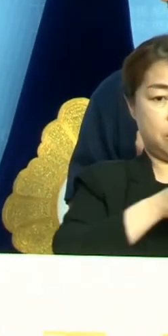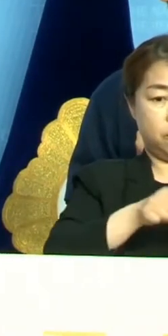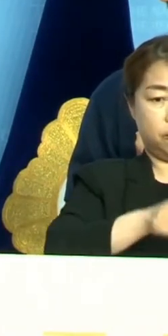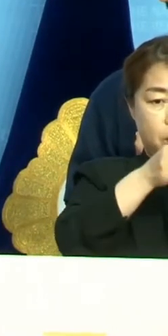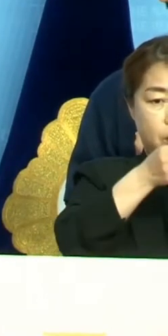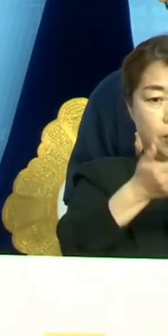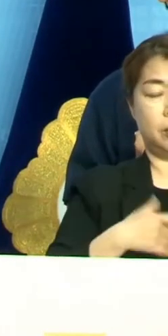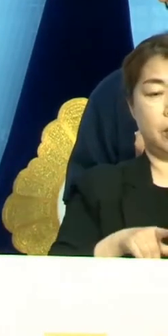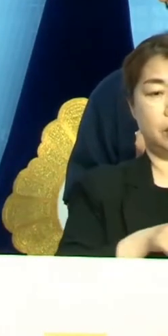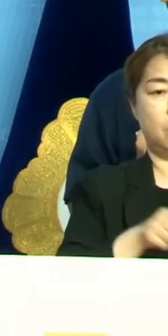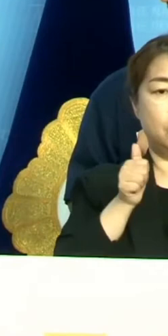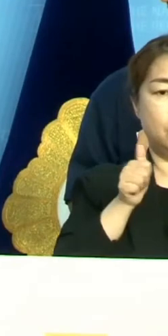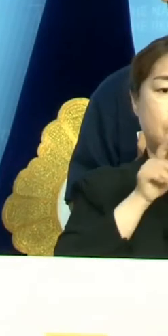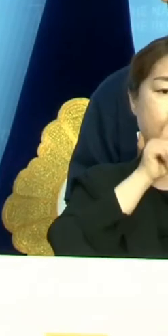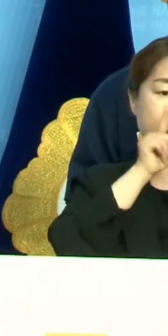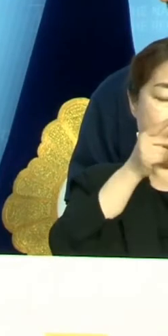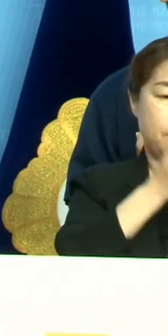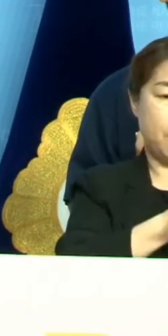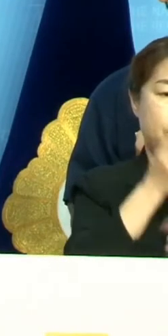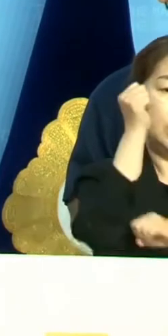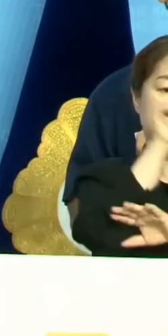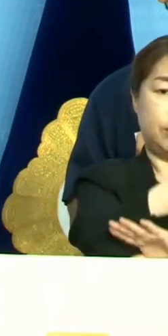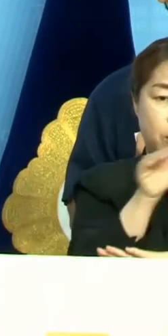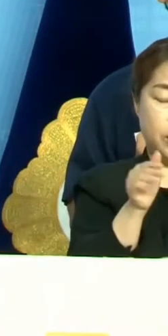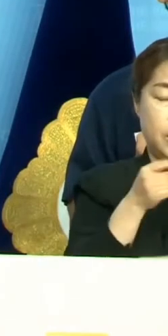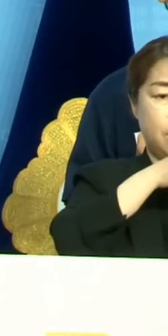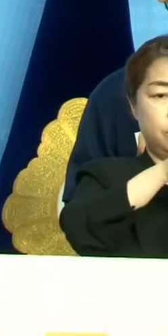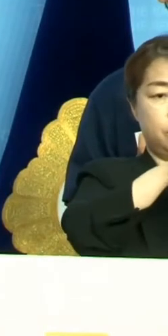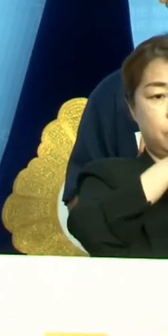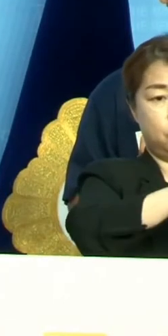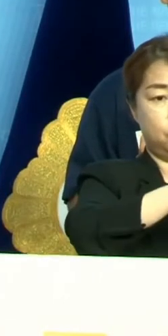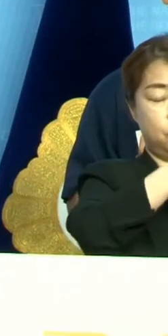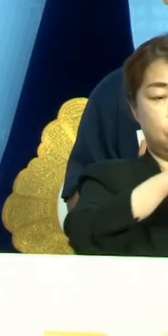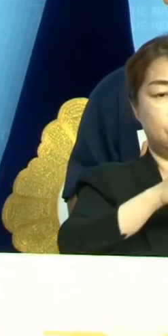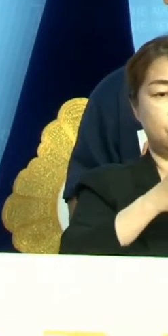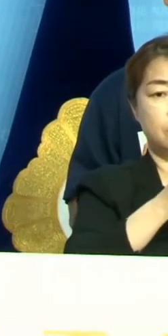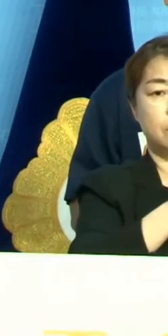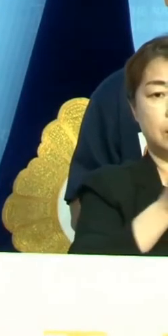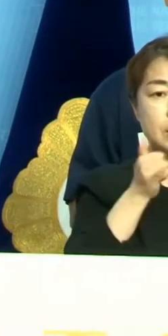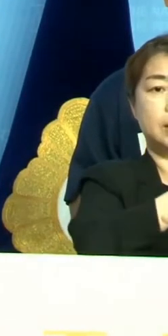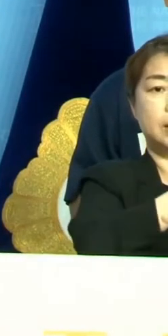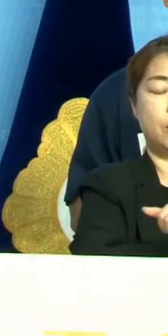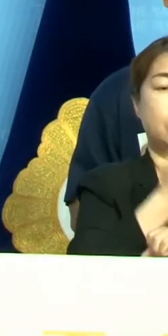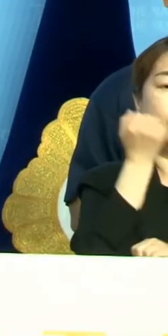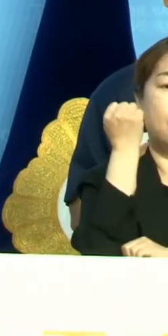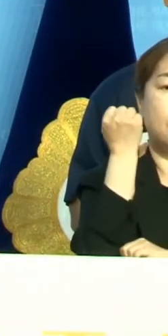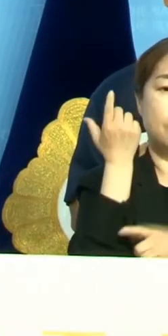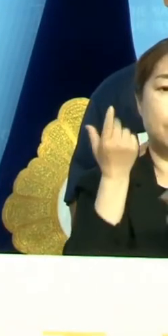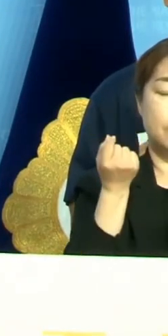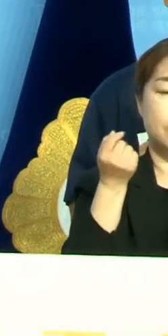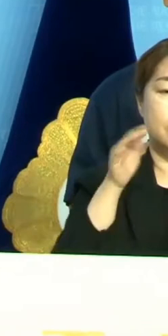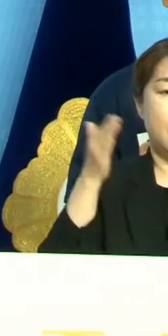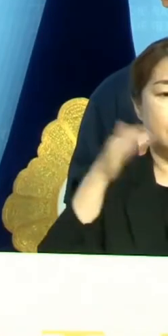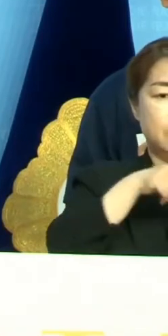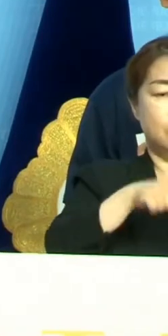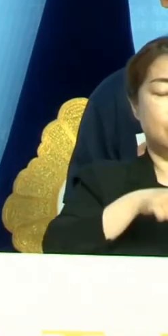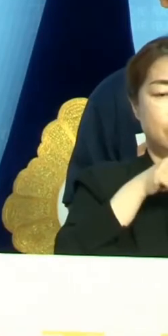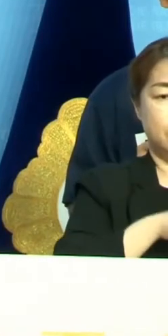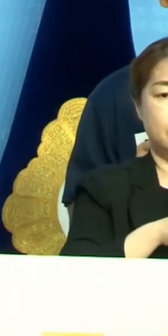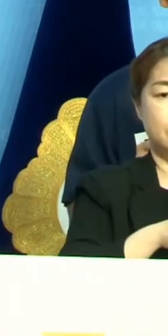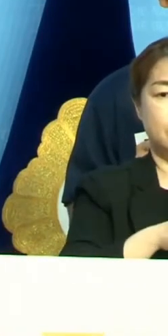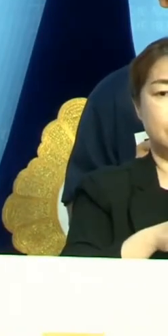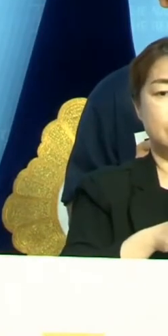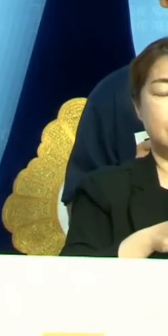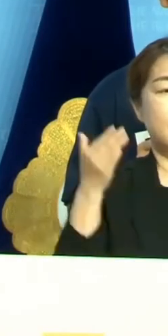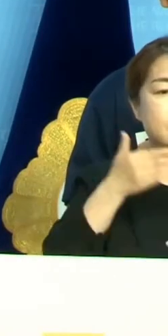위하여 소송을 하는 것은 법치 를 바탕으로 한 민주주의 국가에서 국민의 기본권 입니다 학생은 교내 일원 위기 이전의